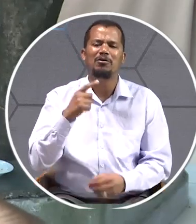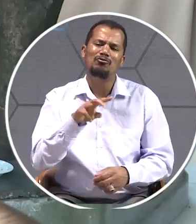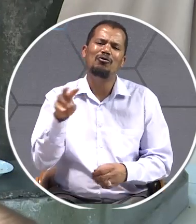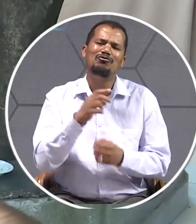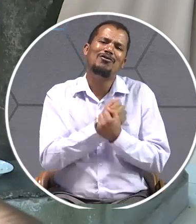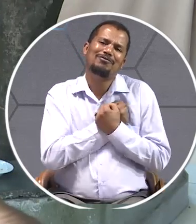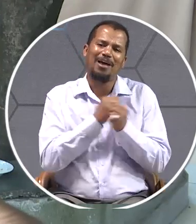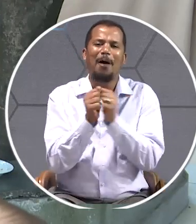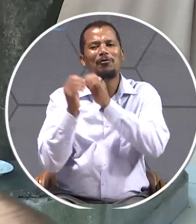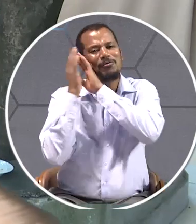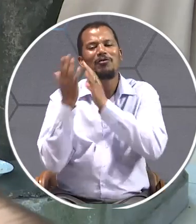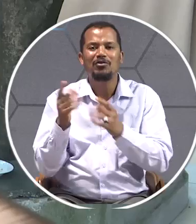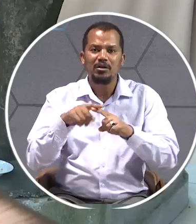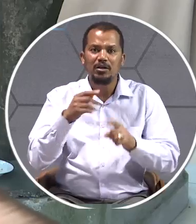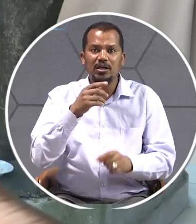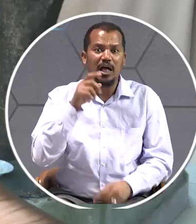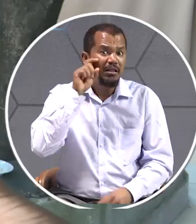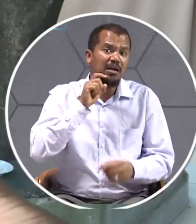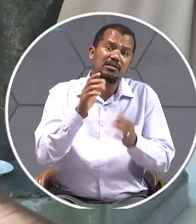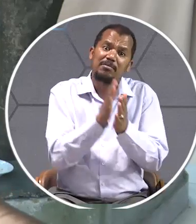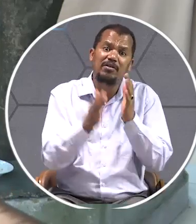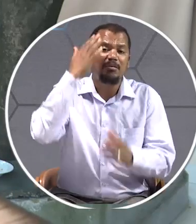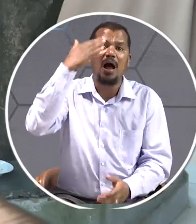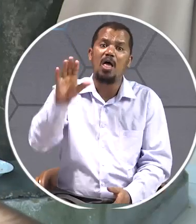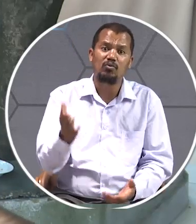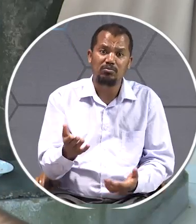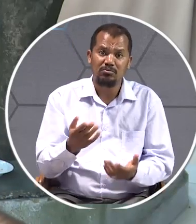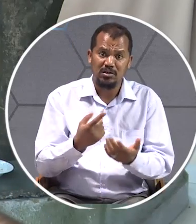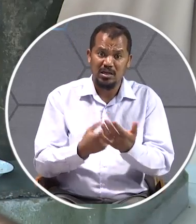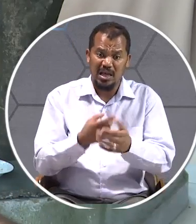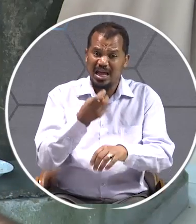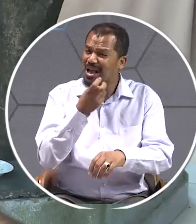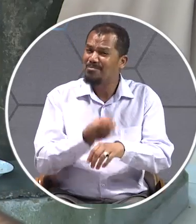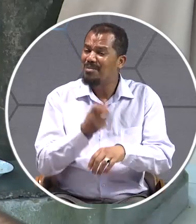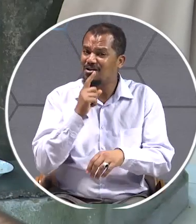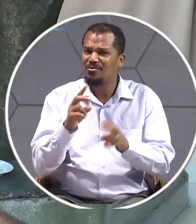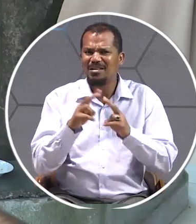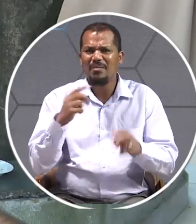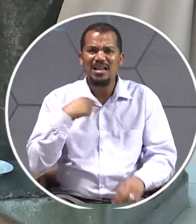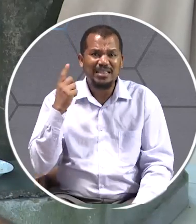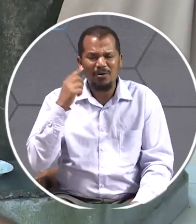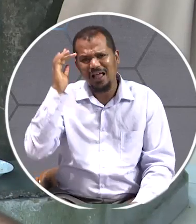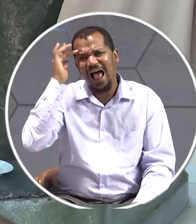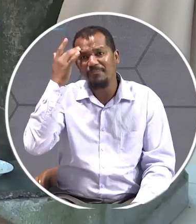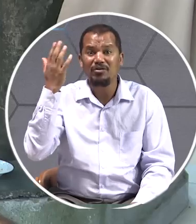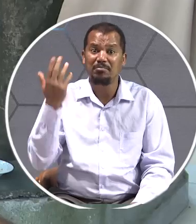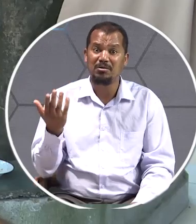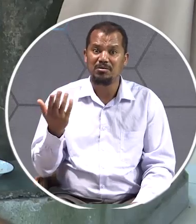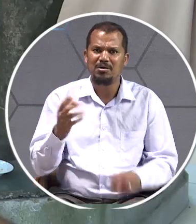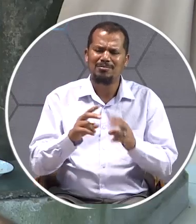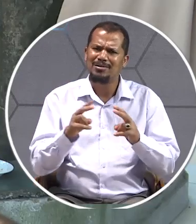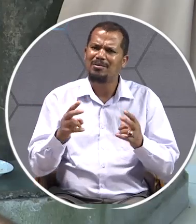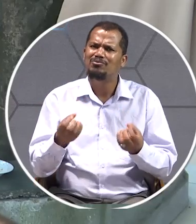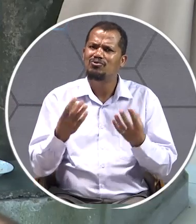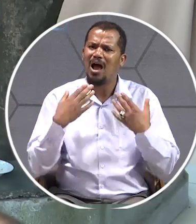ሌላ ነገር እንደሚፈጽምባት ማያቅ ቤተሰብ ነበር። ና ያ ከባድ ነው። እኔ ያመኝ ነበር፣ በነገርሽ ላይ በጣም እታመም ነበር በሷ። ብዙ